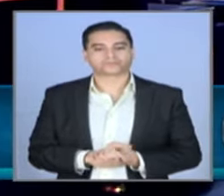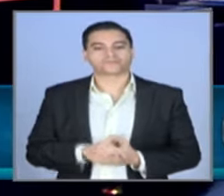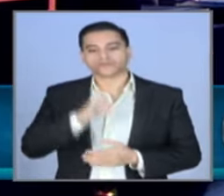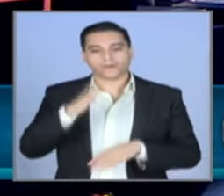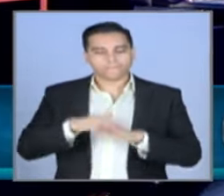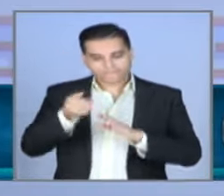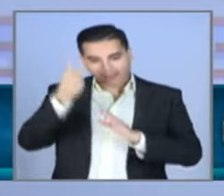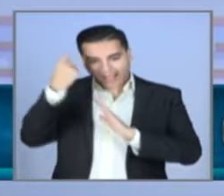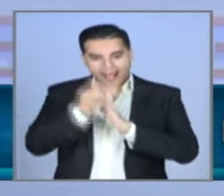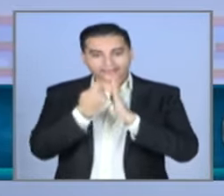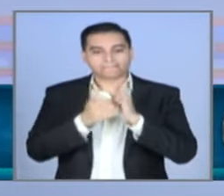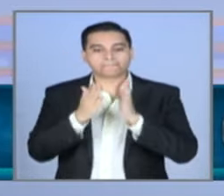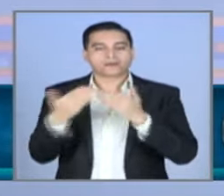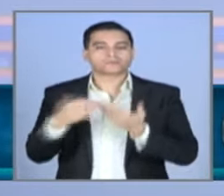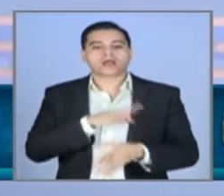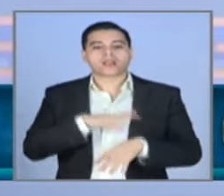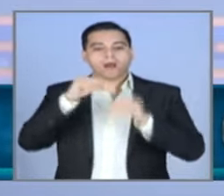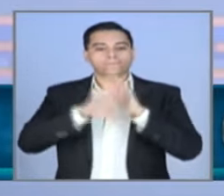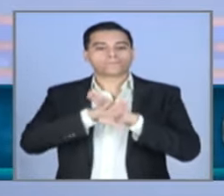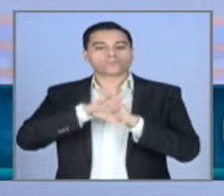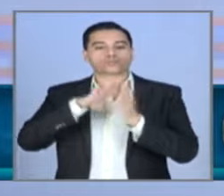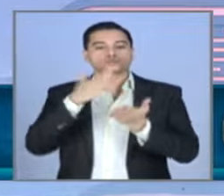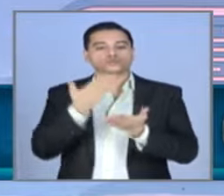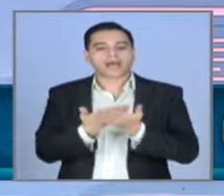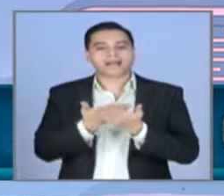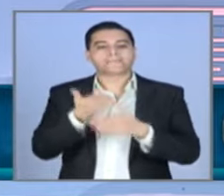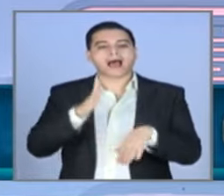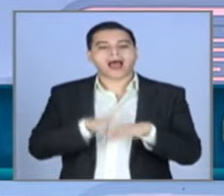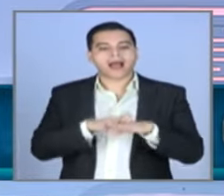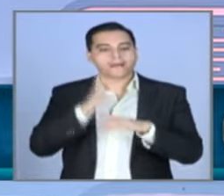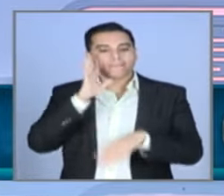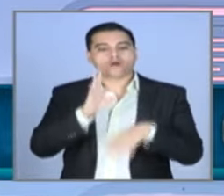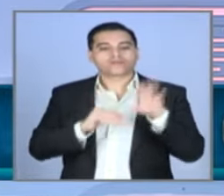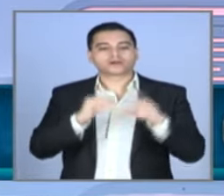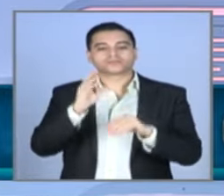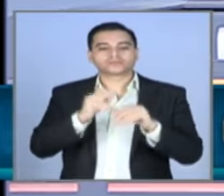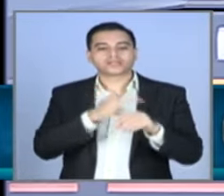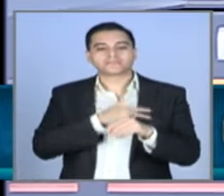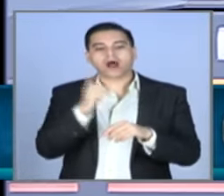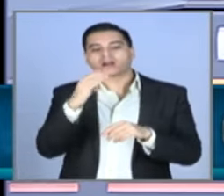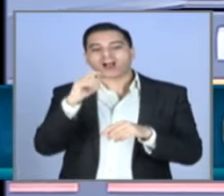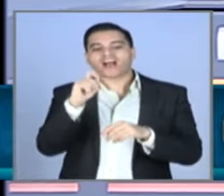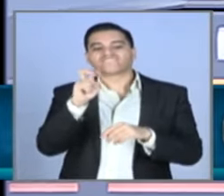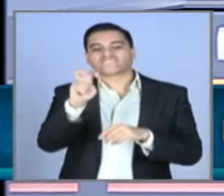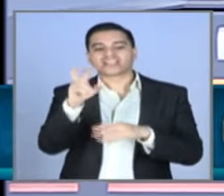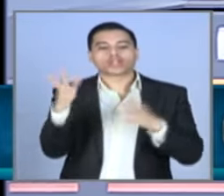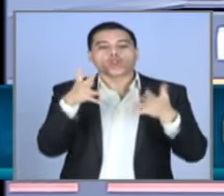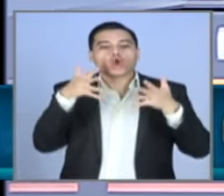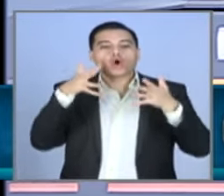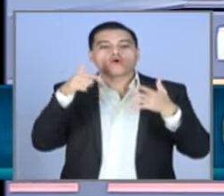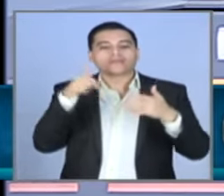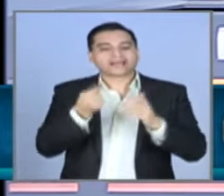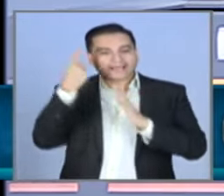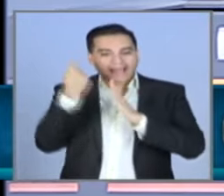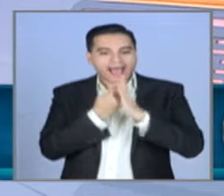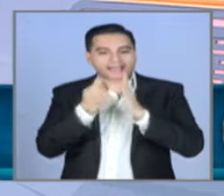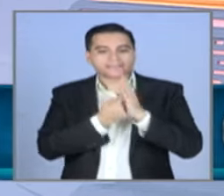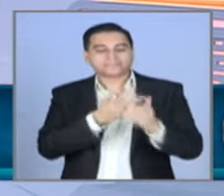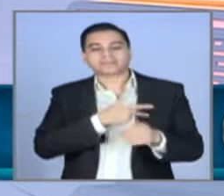من هو الأديب المصري الراحل مترجم سلسلة رقفة الخوف للكاتب أم دي